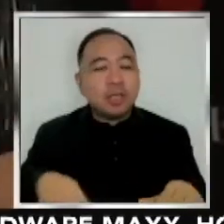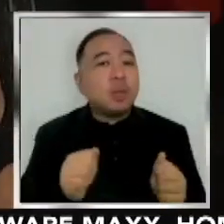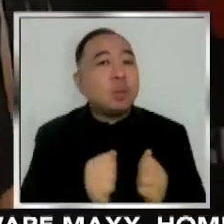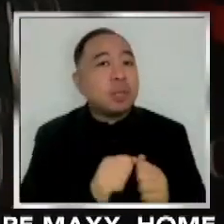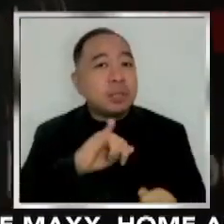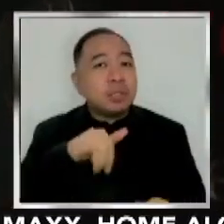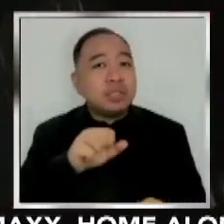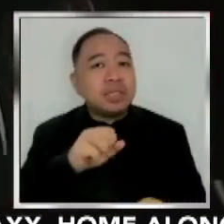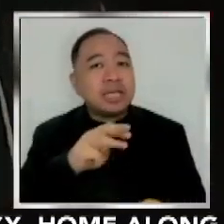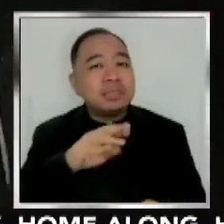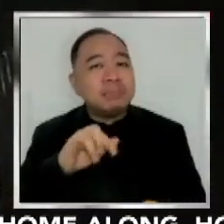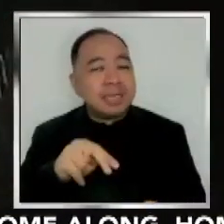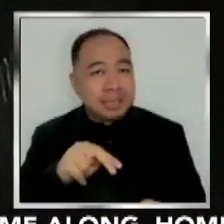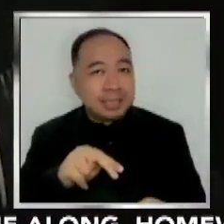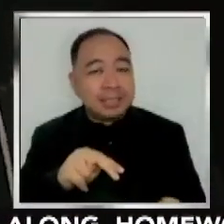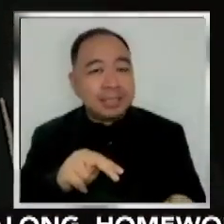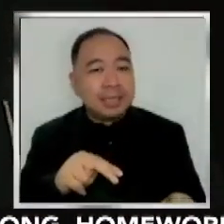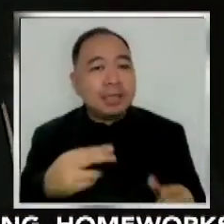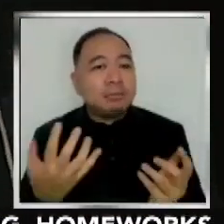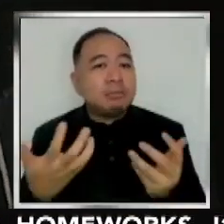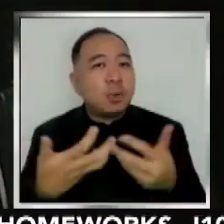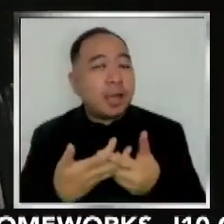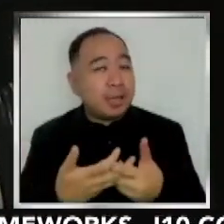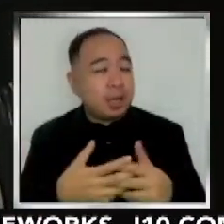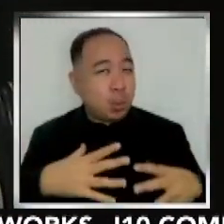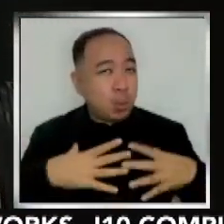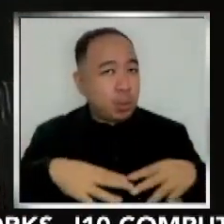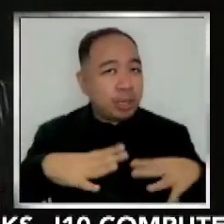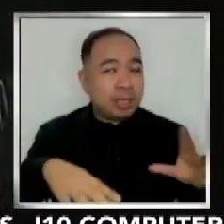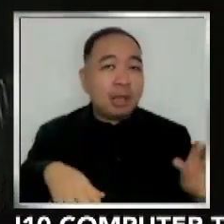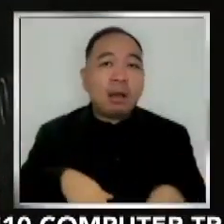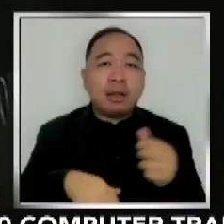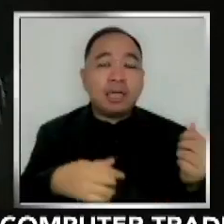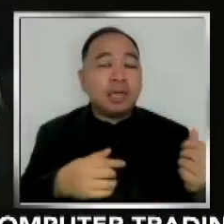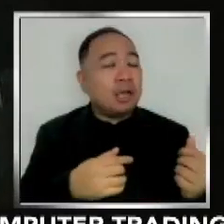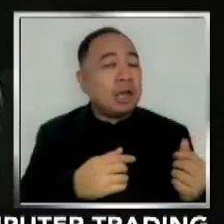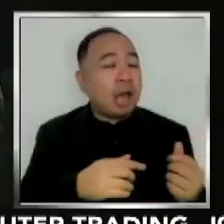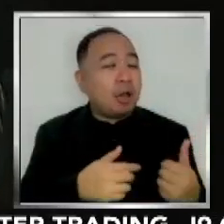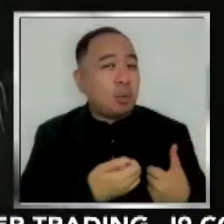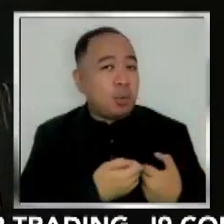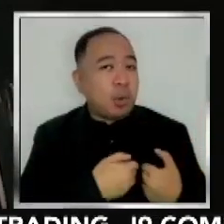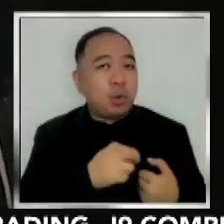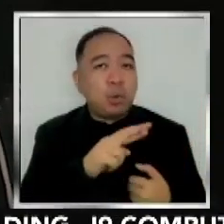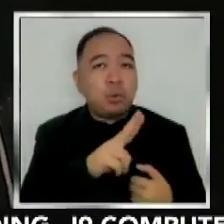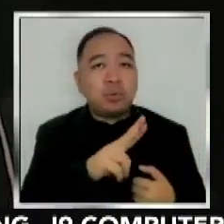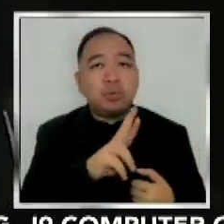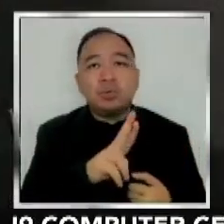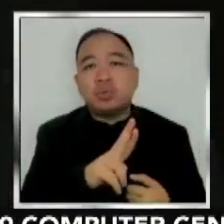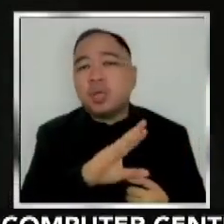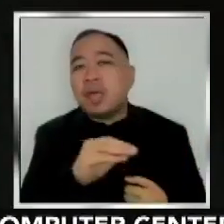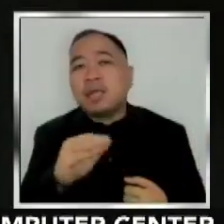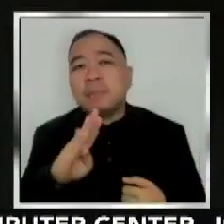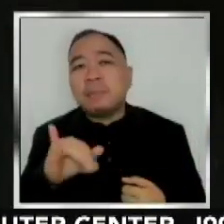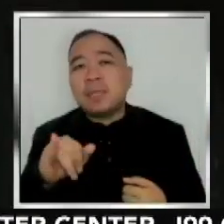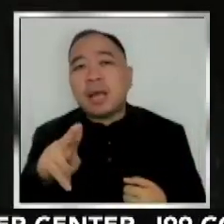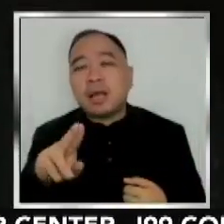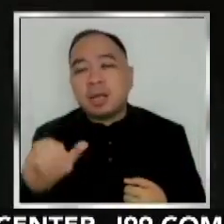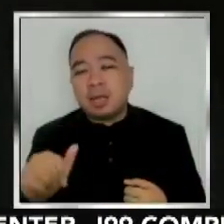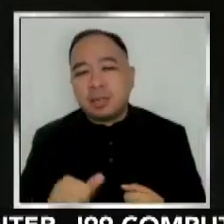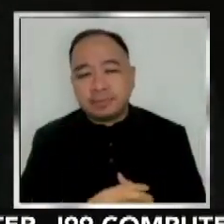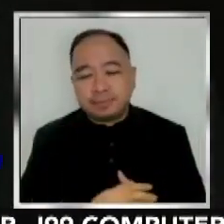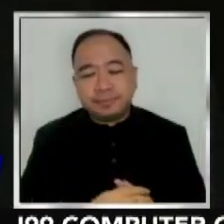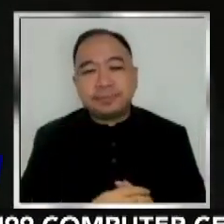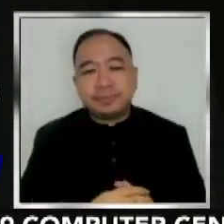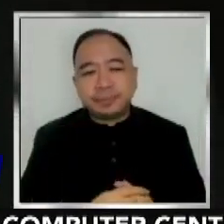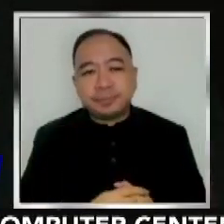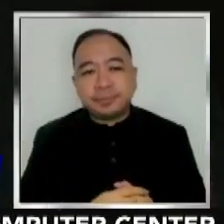Smith. Nag-compliment din ang mga suot ng another sparkle couple na sina Ruru Madrid at Bianca Umali. Kahit na right now